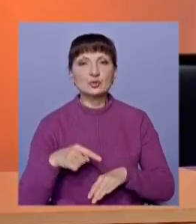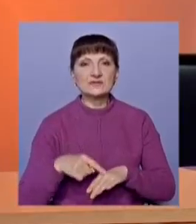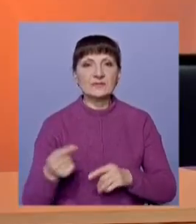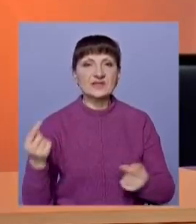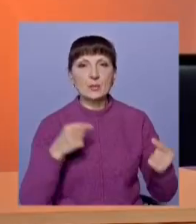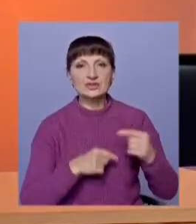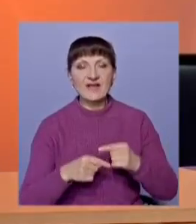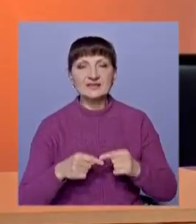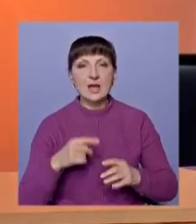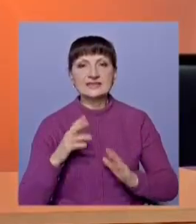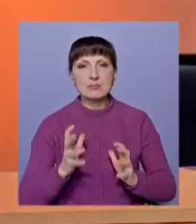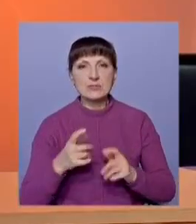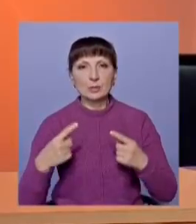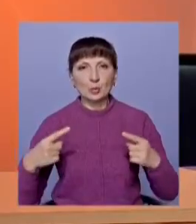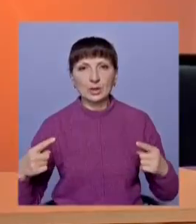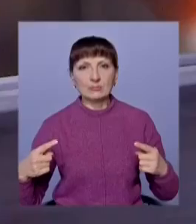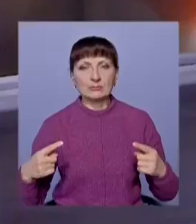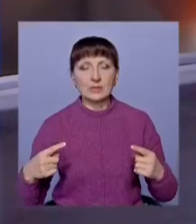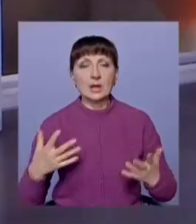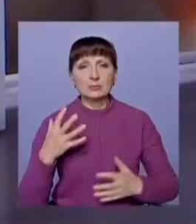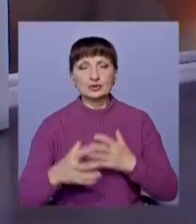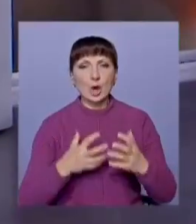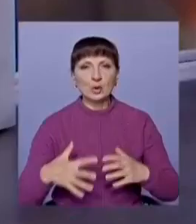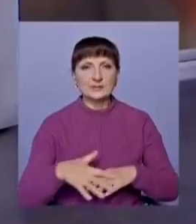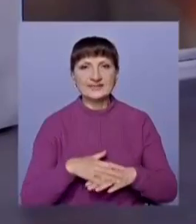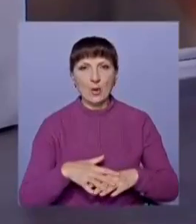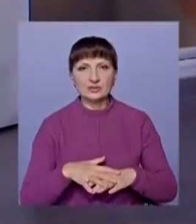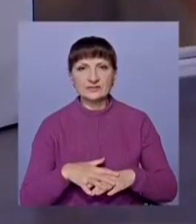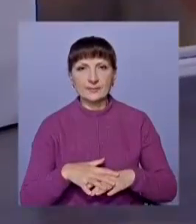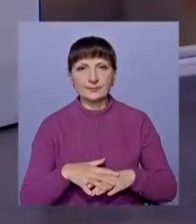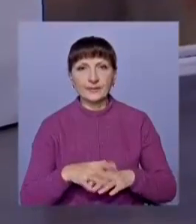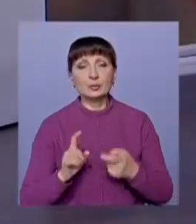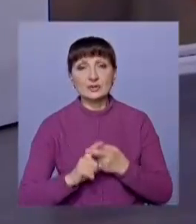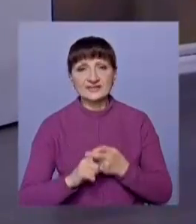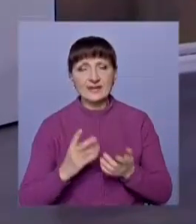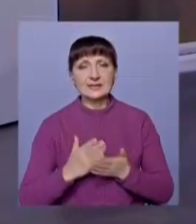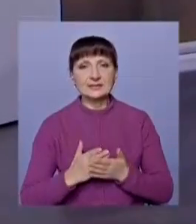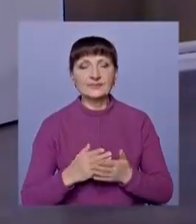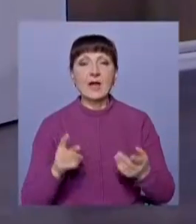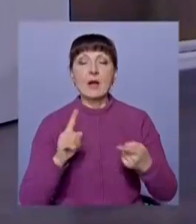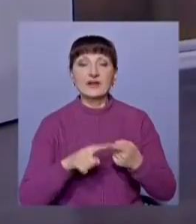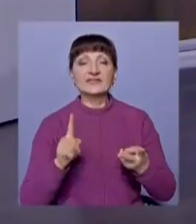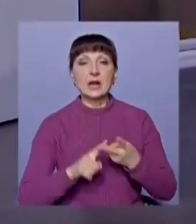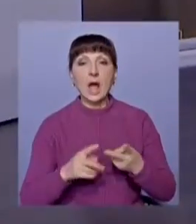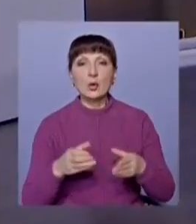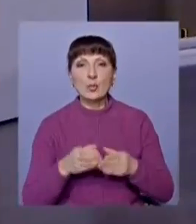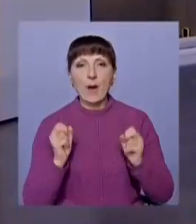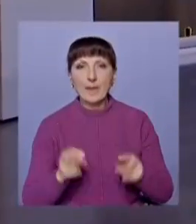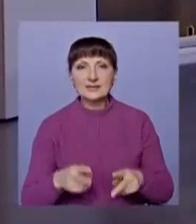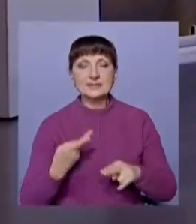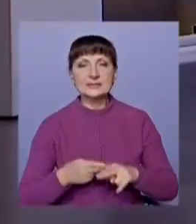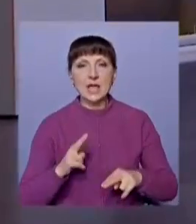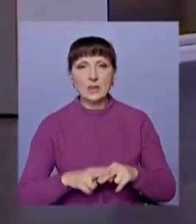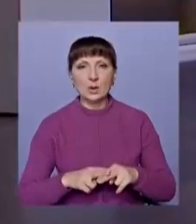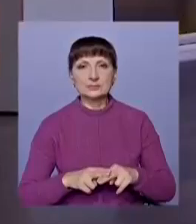взаимосвязь с окружающим миром и глобальным международным сообществом. К второй группе угроз мы можем отнести это